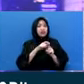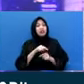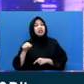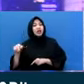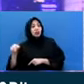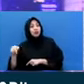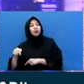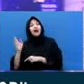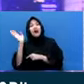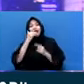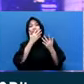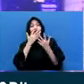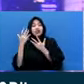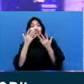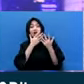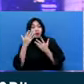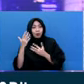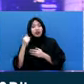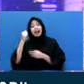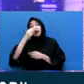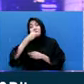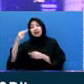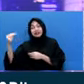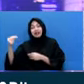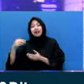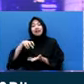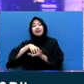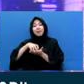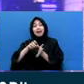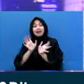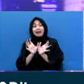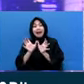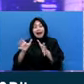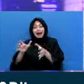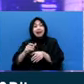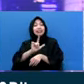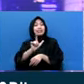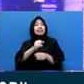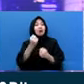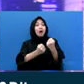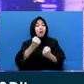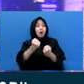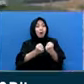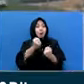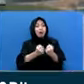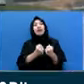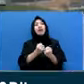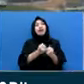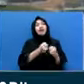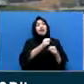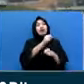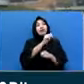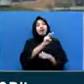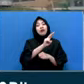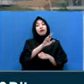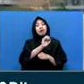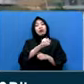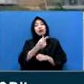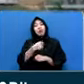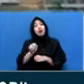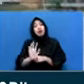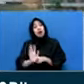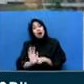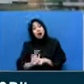mewah dalam rangka peringatan Hud ke-79 Republik Indonesia di ibuota nusantara IKN Kalimantan Timur Heru juga membanta